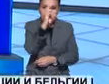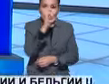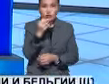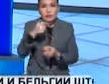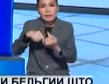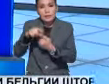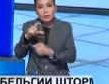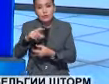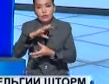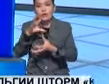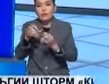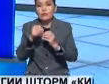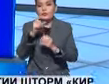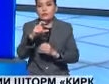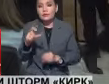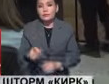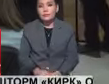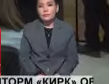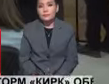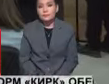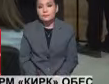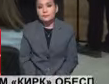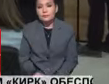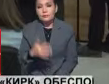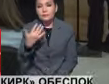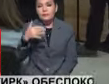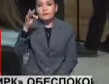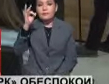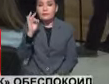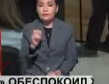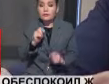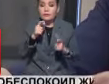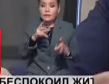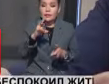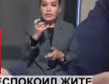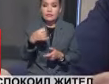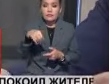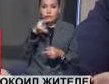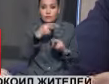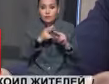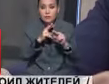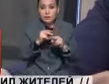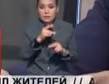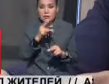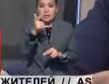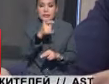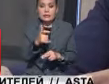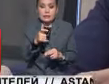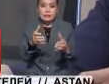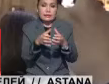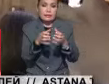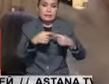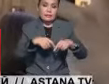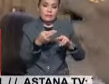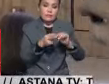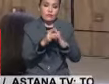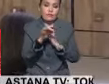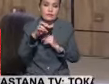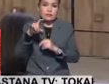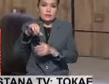бизнеса и общества в целом. 50% поступлений в нацфонд принадлежит атырауским нефтяным компаниям. Поэтому, по